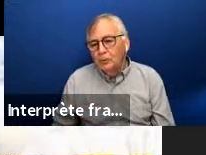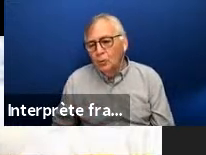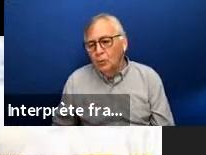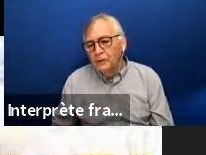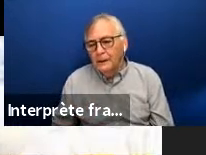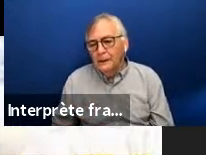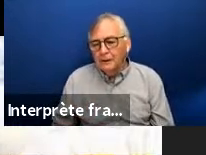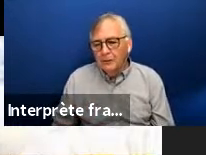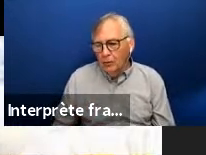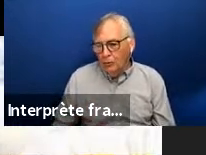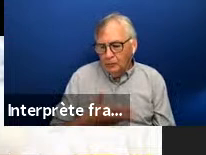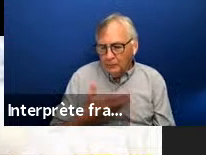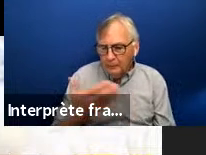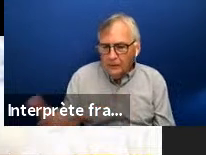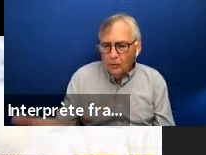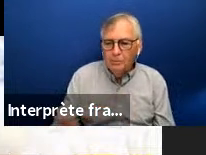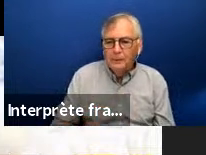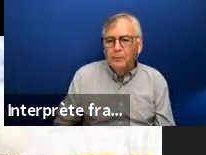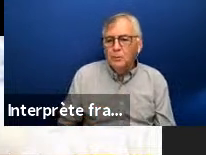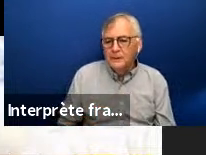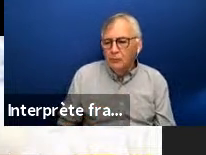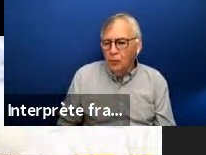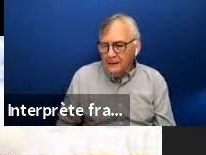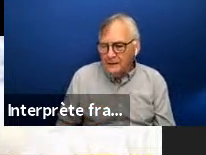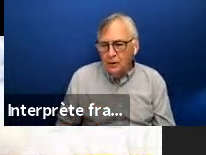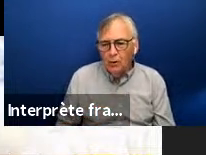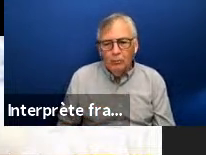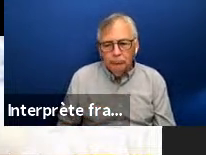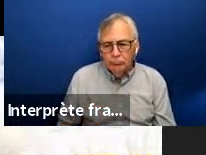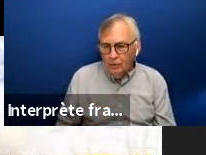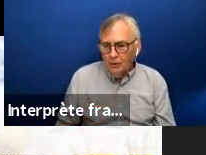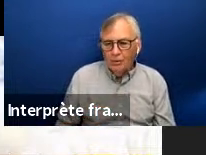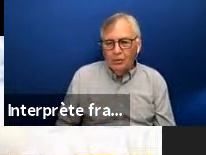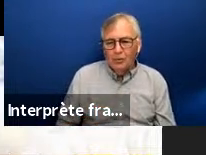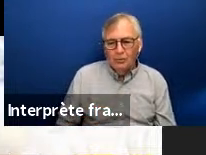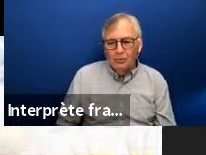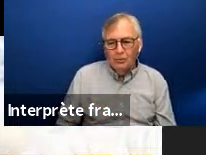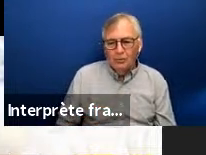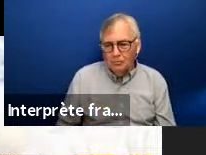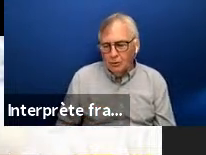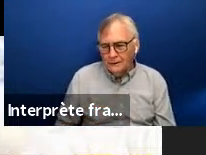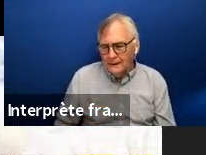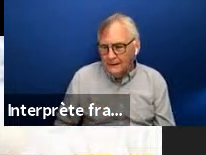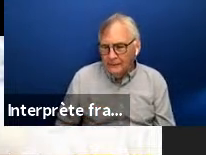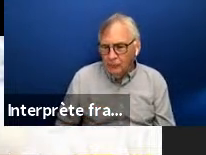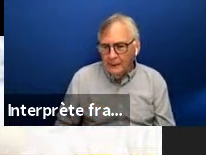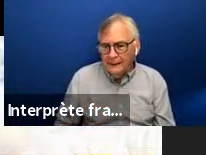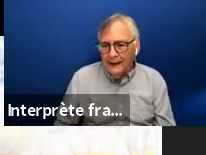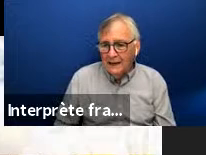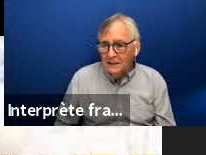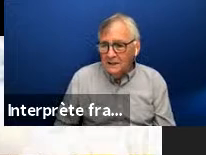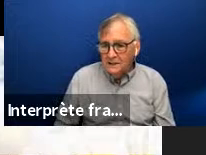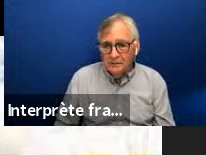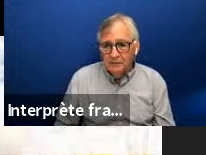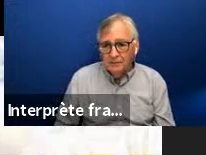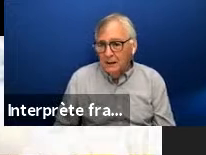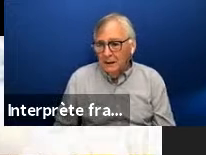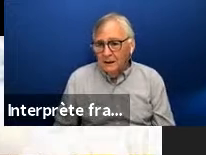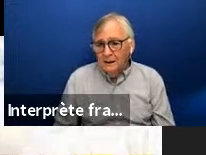puis d'ouvrir votre micro puis poser vos questions. Donc, sentez-vous bien à